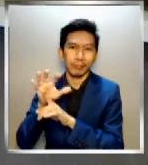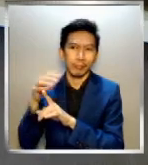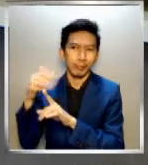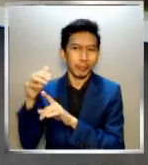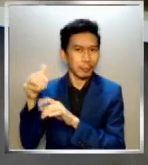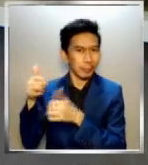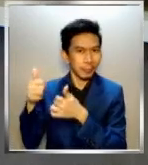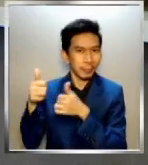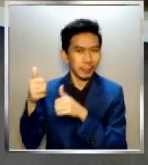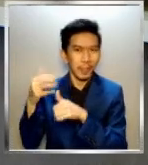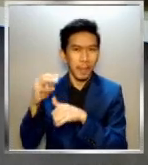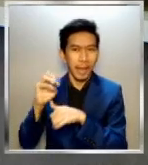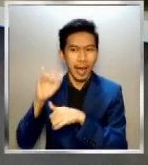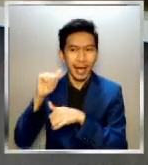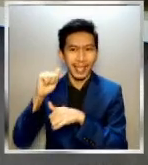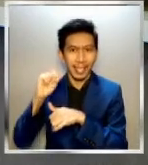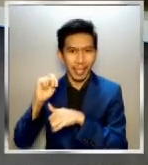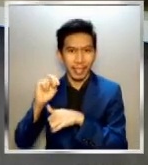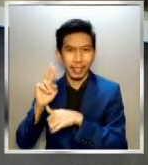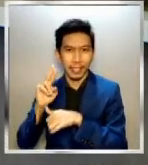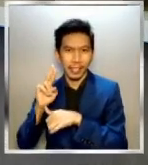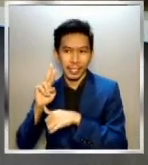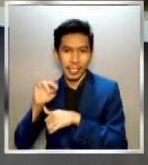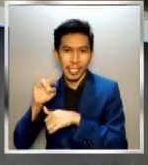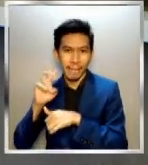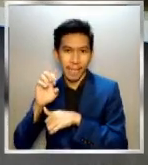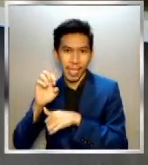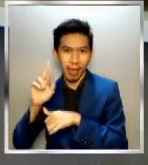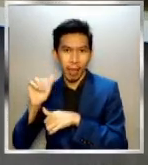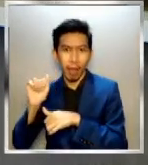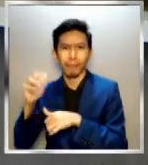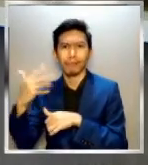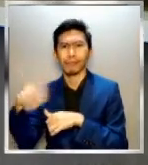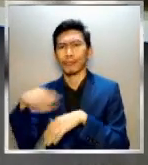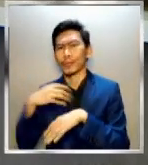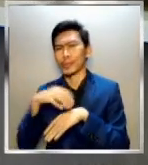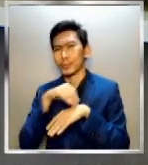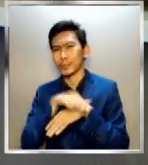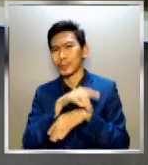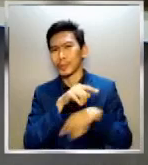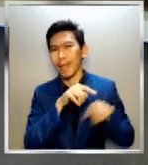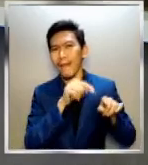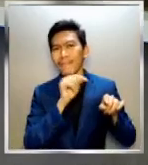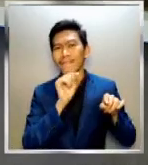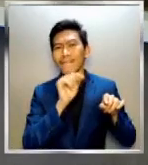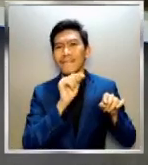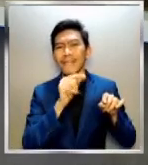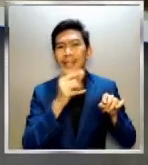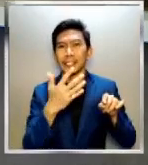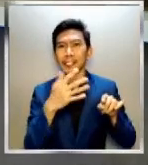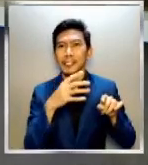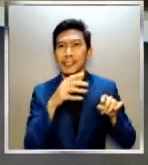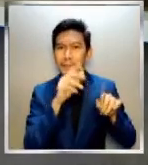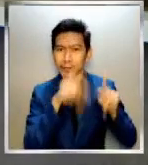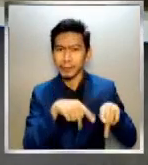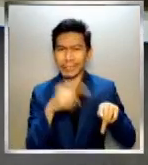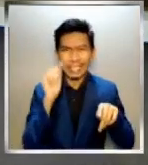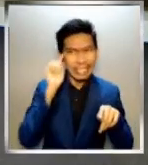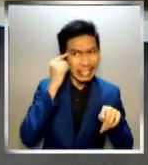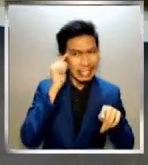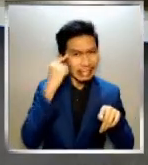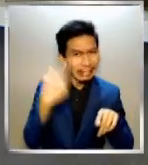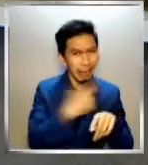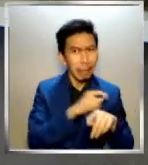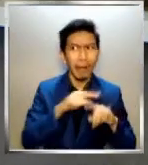pong nag-aalinlangan magpabakuna pero napa-oo mula nang magpabakuna ang Kapuso Primetime Queen. Pati